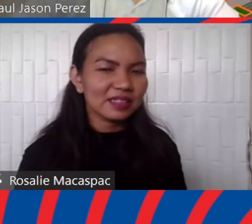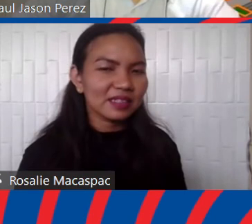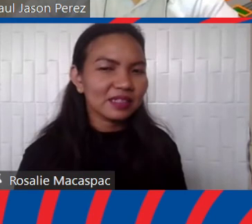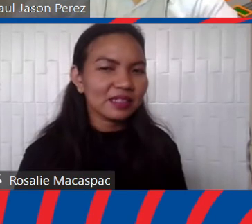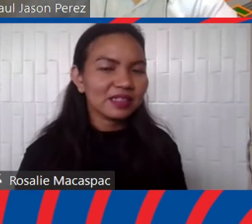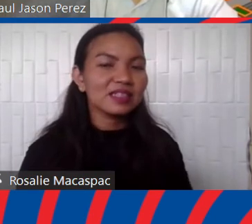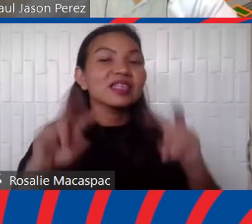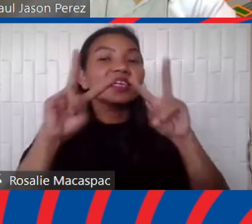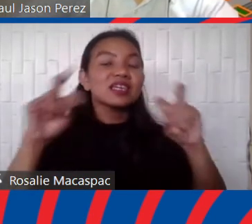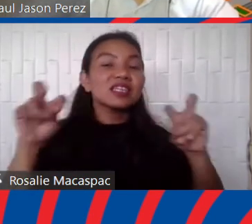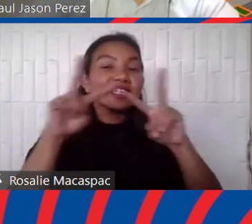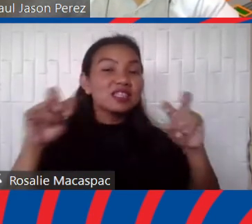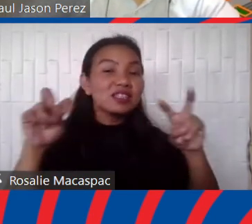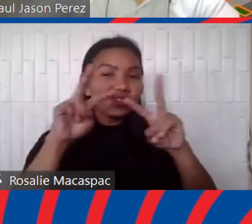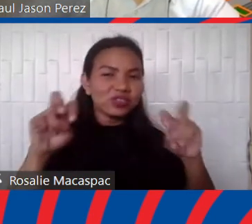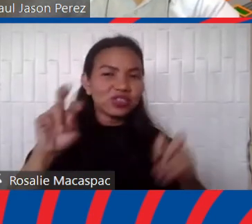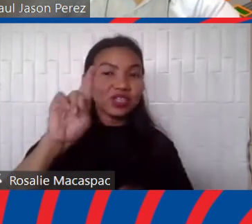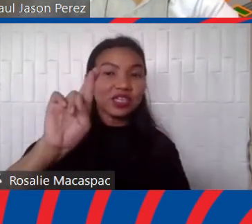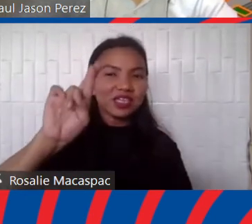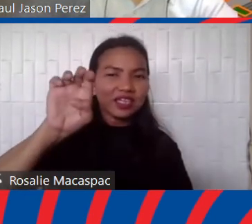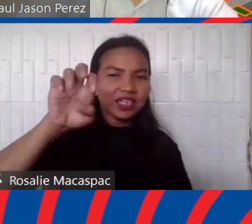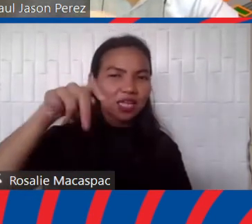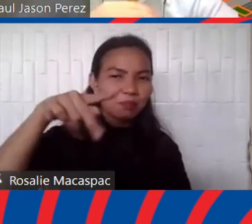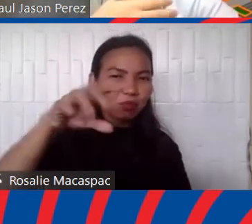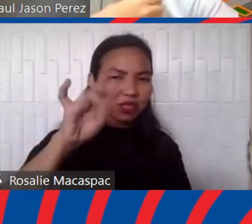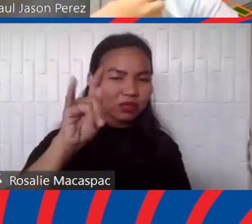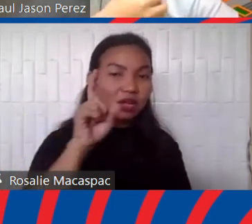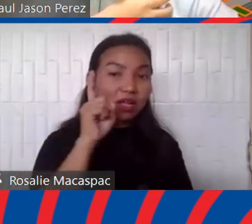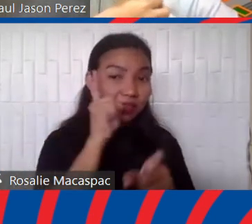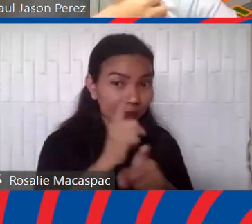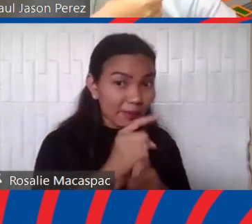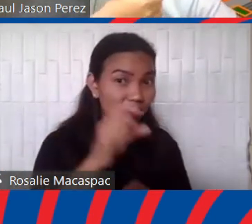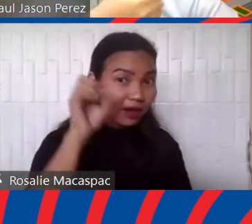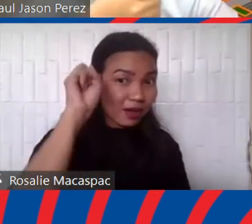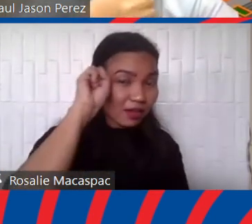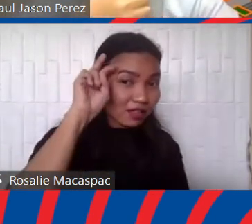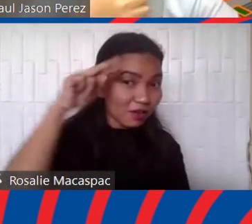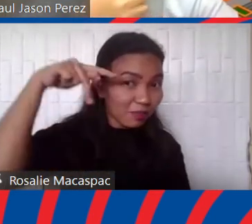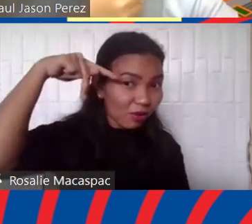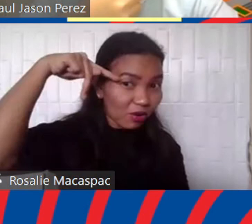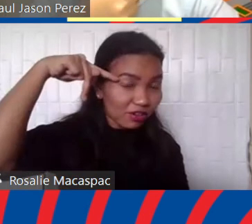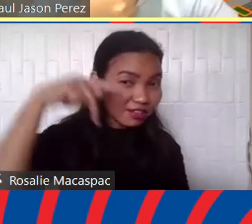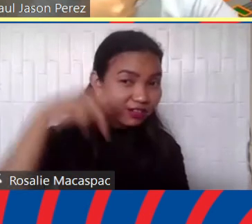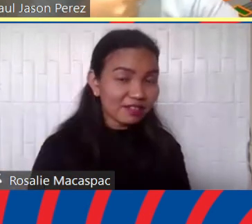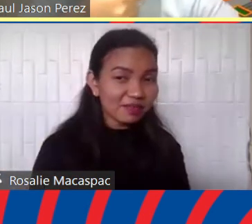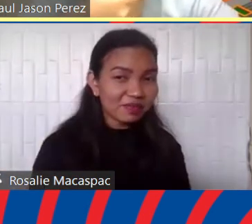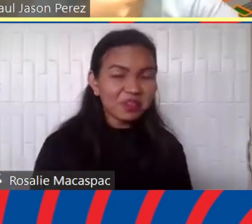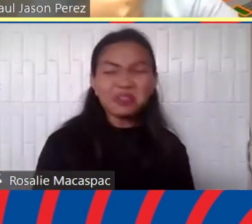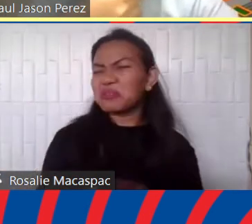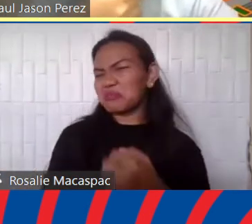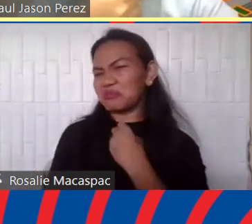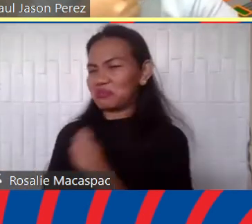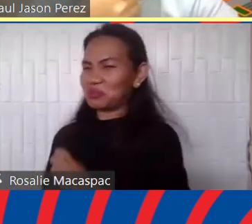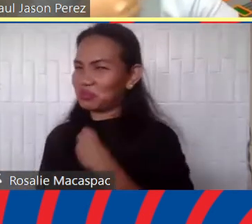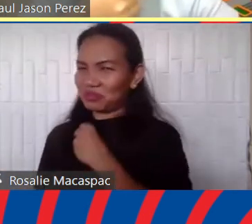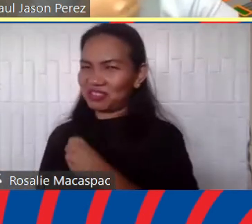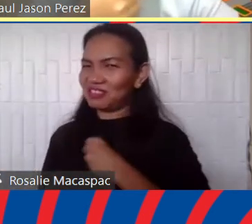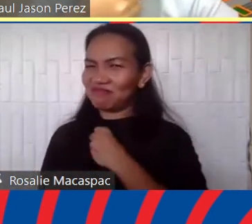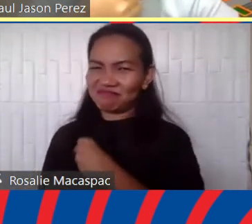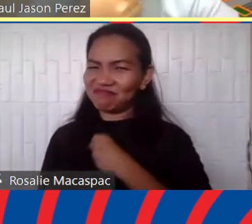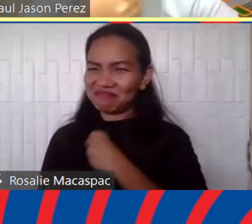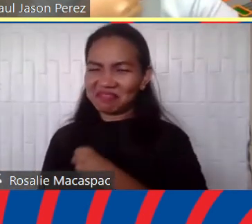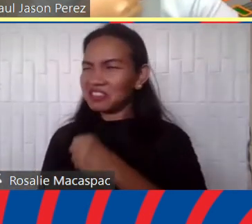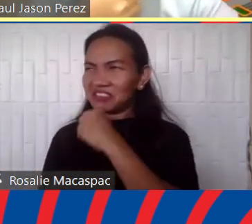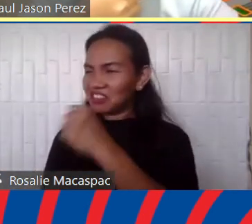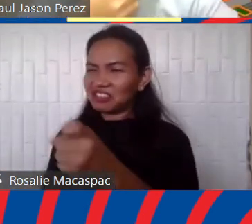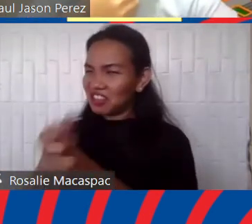Research repository daw. Tama po ba, Sir Paul? Nako, sorry. Hindi po yun yung exact